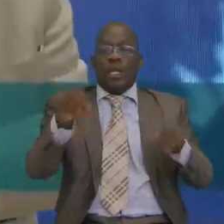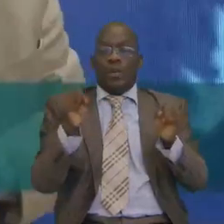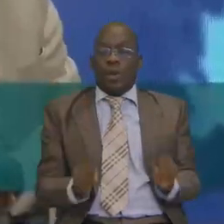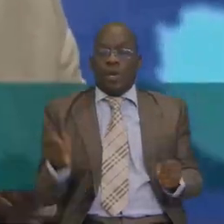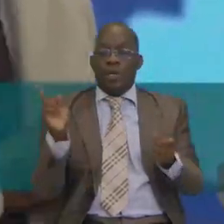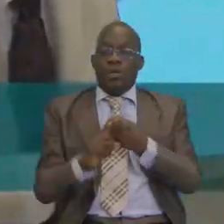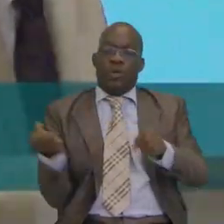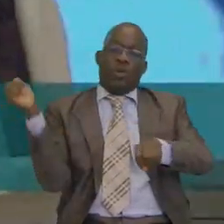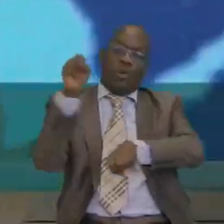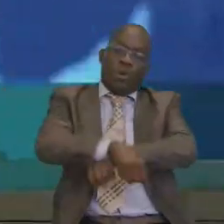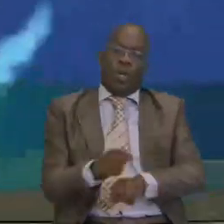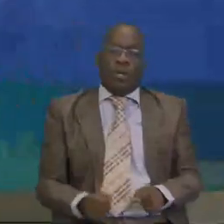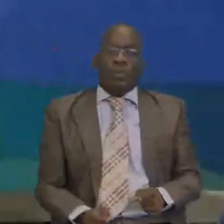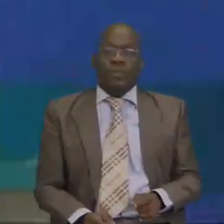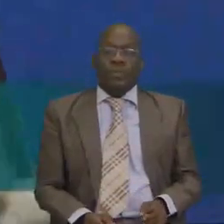puissance pour vaincre.